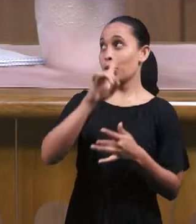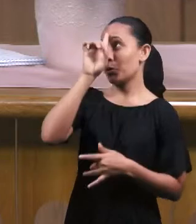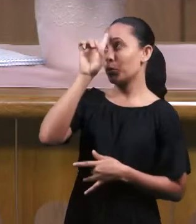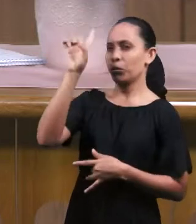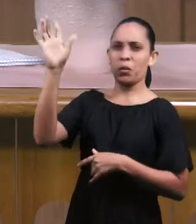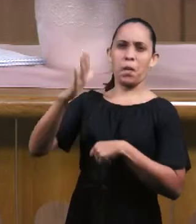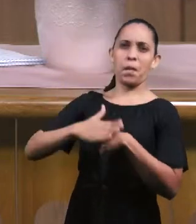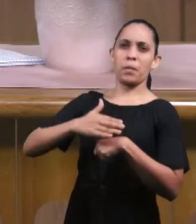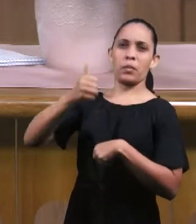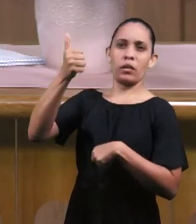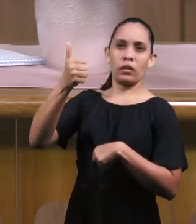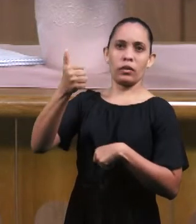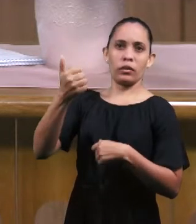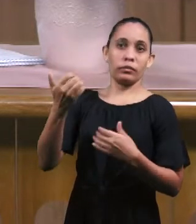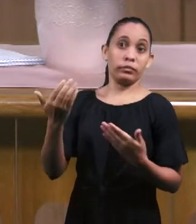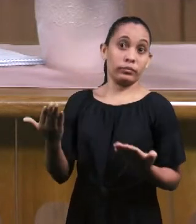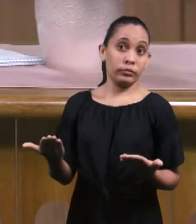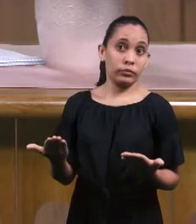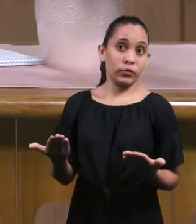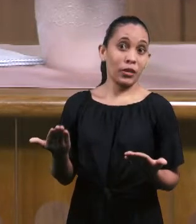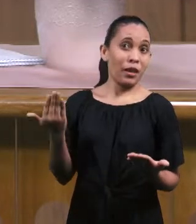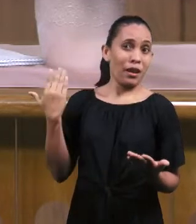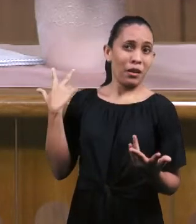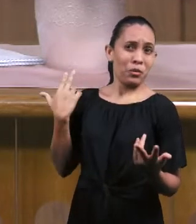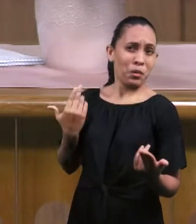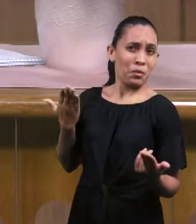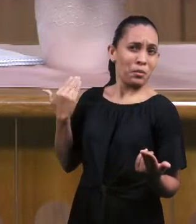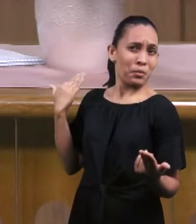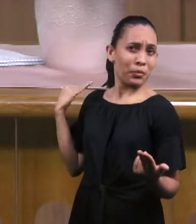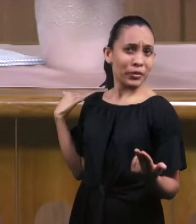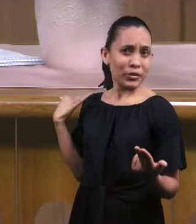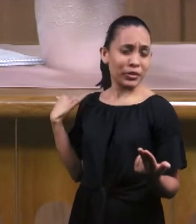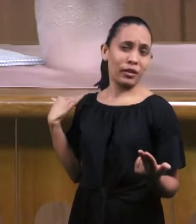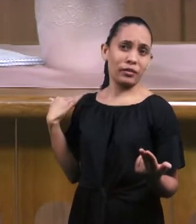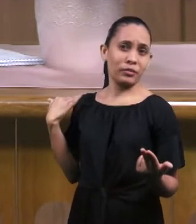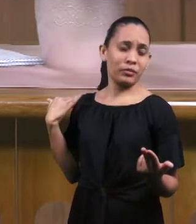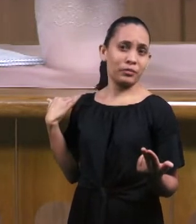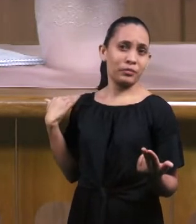Et ceux qui étaient scolastiques, le scolastique médiéval, elle voulait montrer